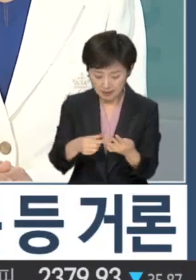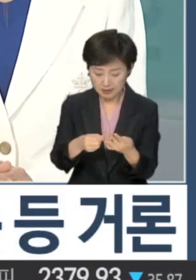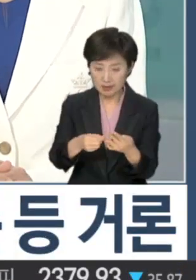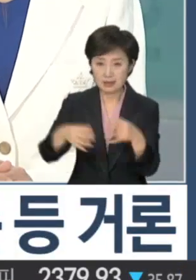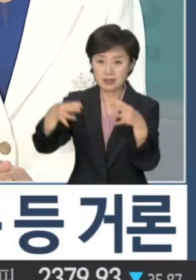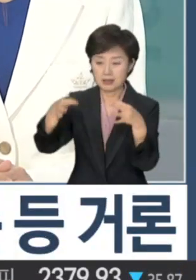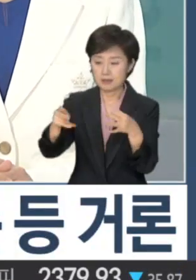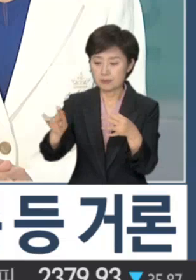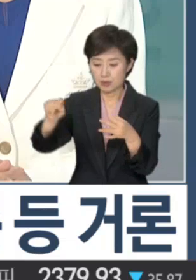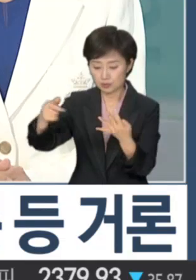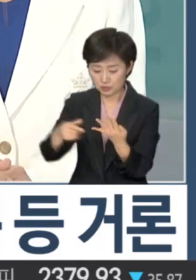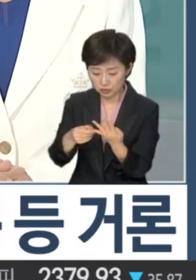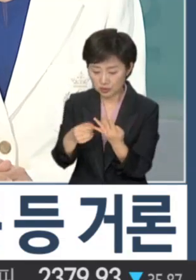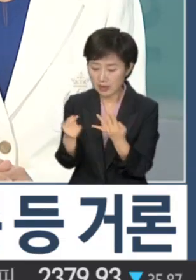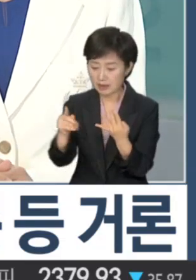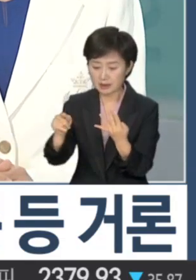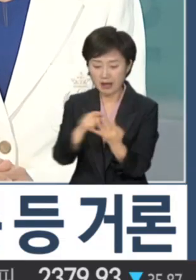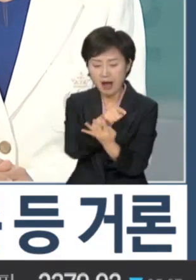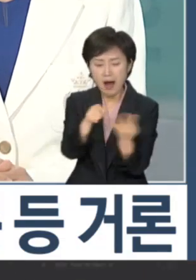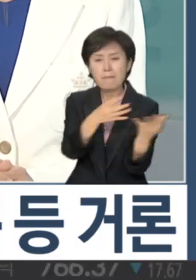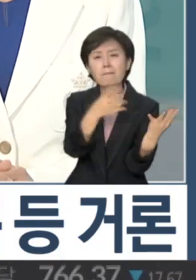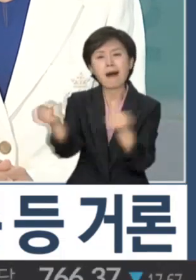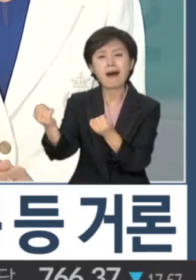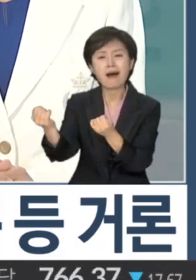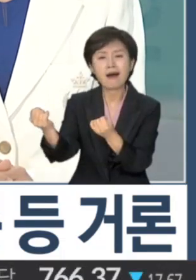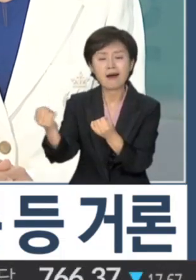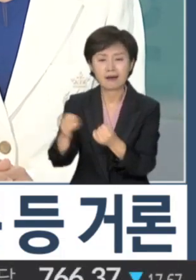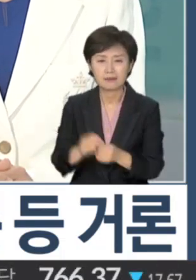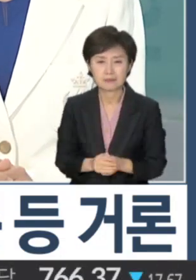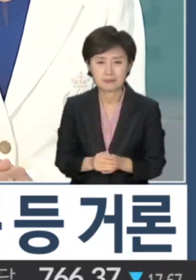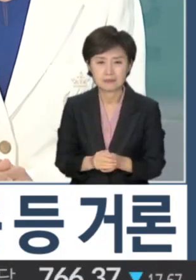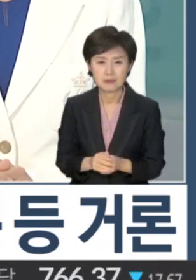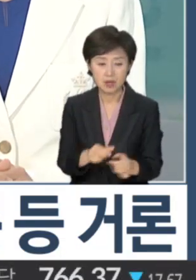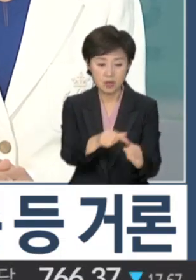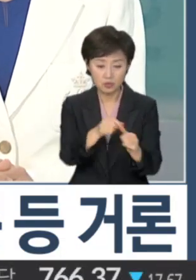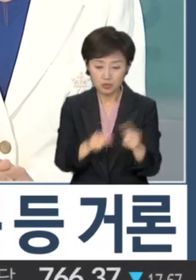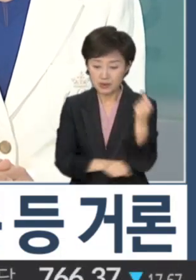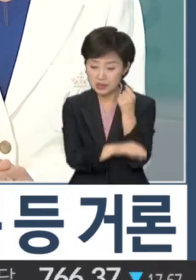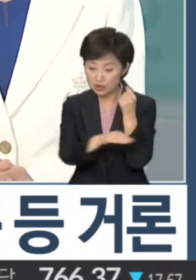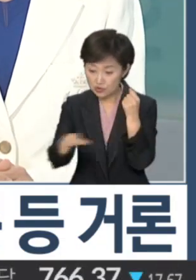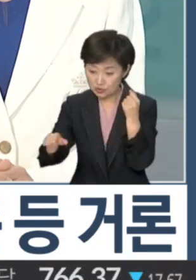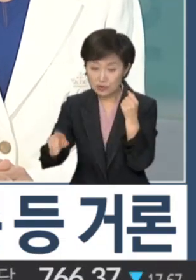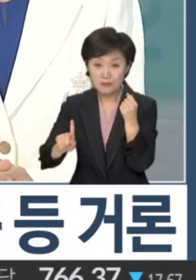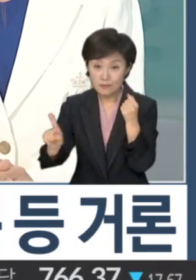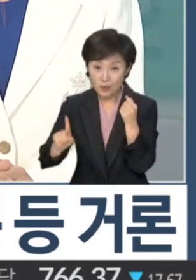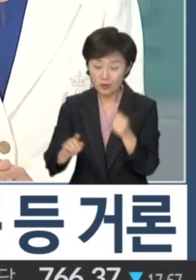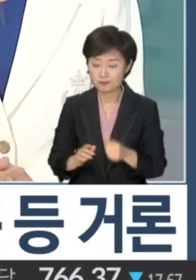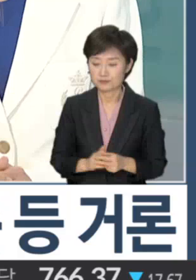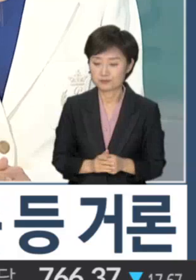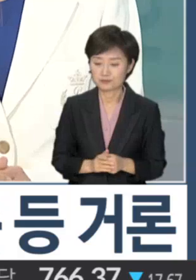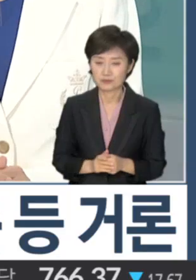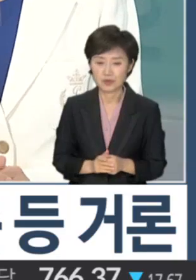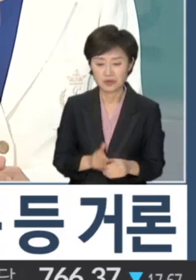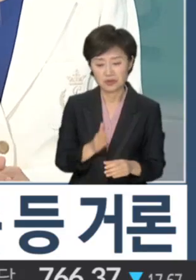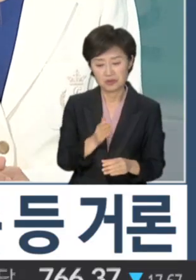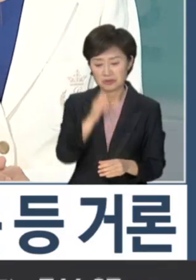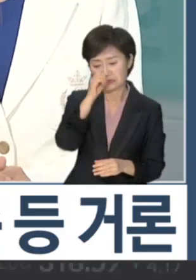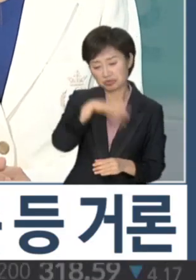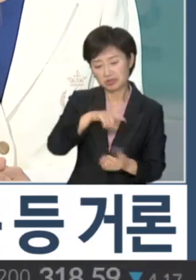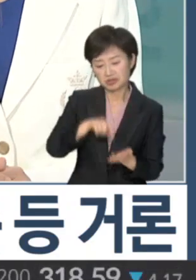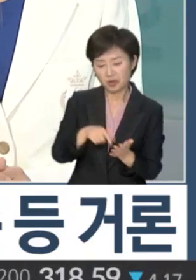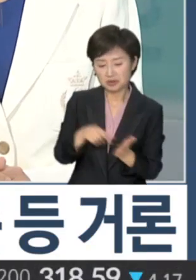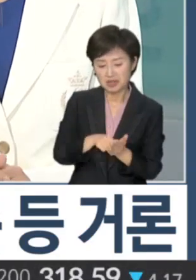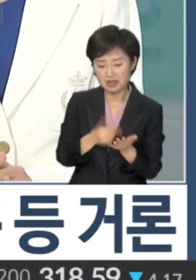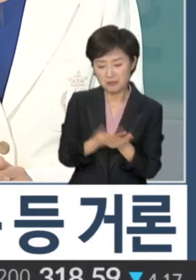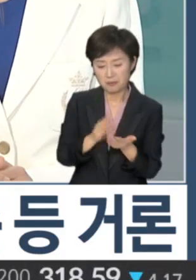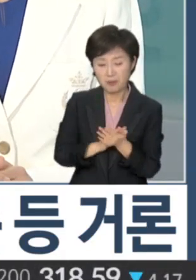비대위원장, 하태경 의원 정말 다양한데 이제 어떤 기준점은 정해 주셨어요. 방금 이제 어떤 어중간한 것보다는 좀 명확한